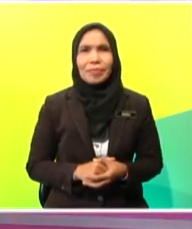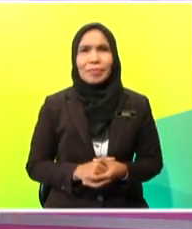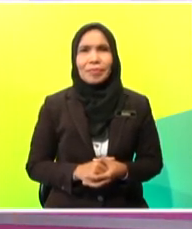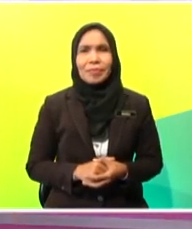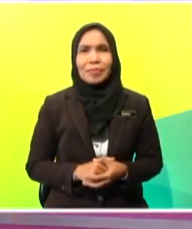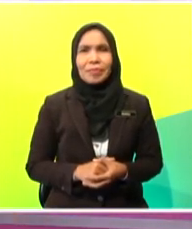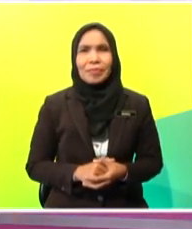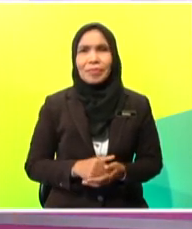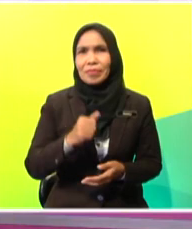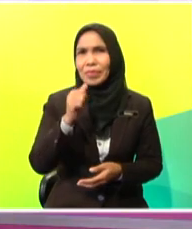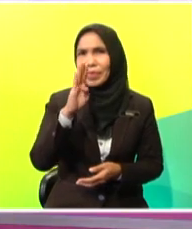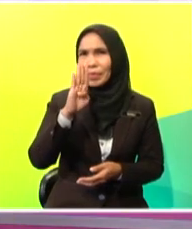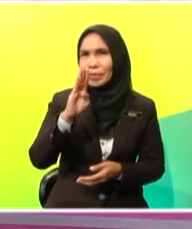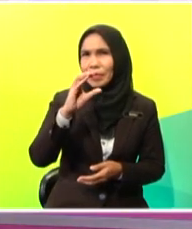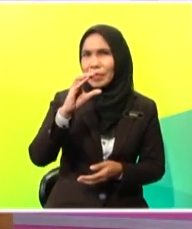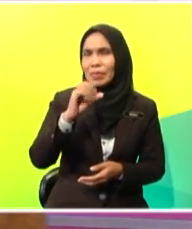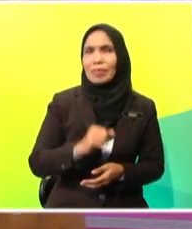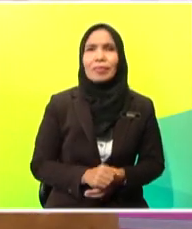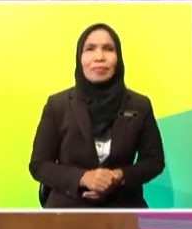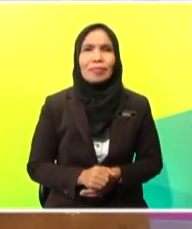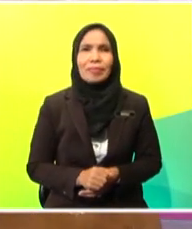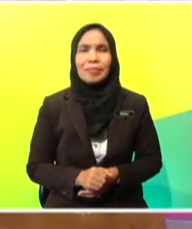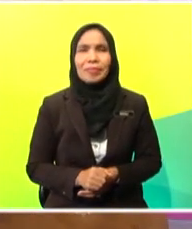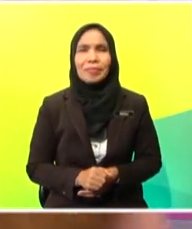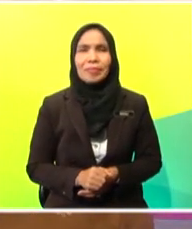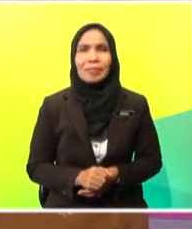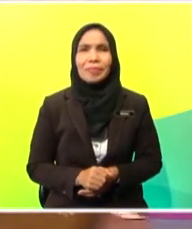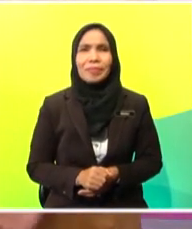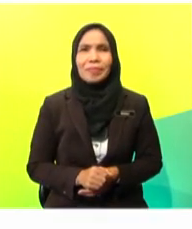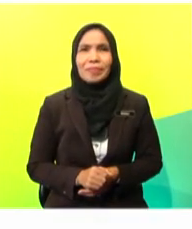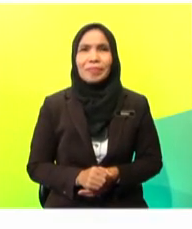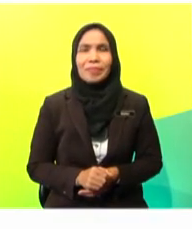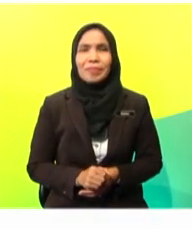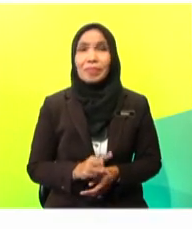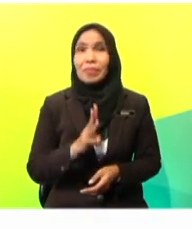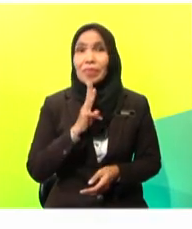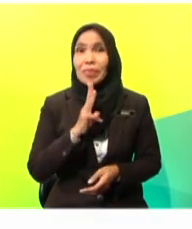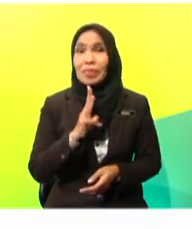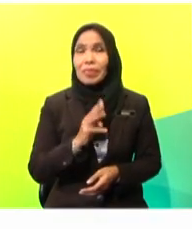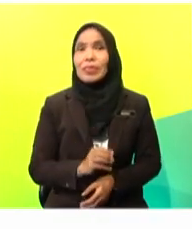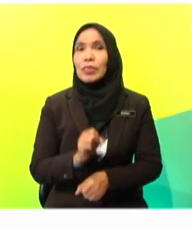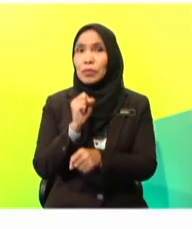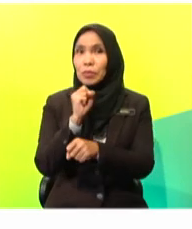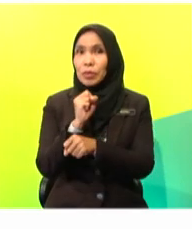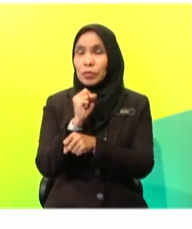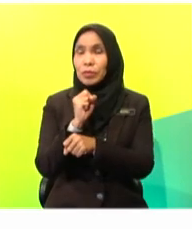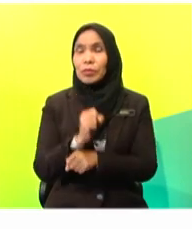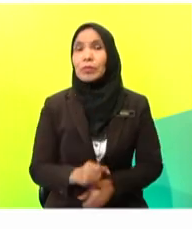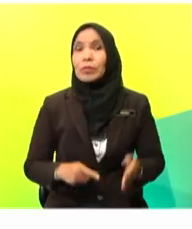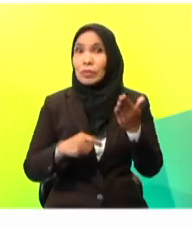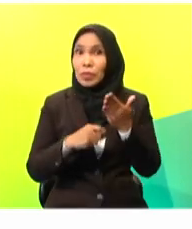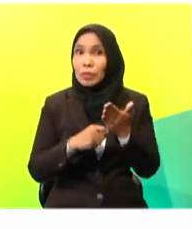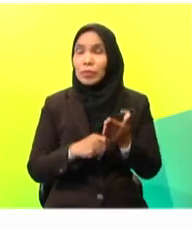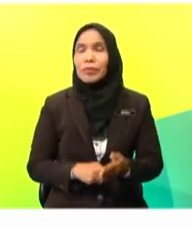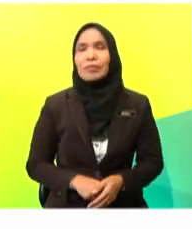batu campur-campur Wah huruf Apa itu huruf i see